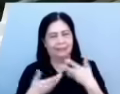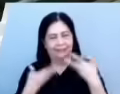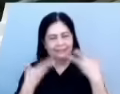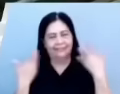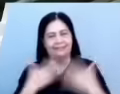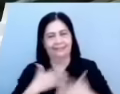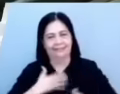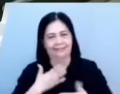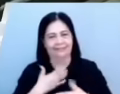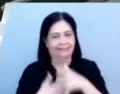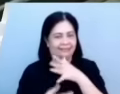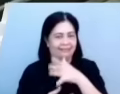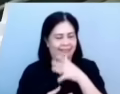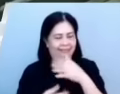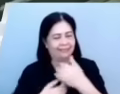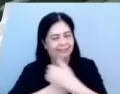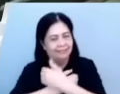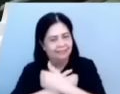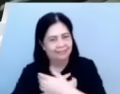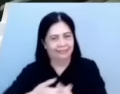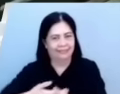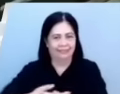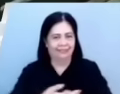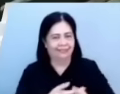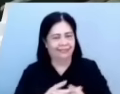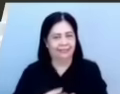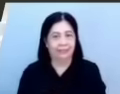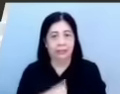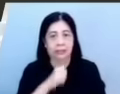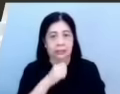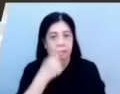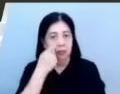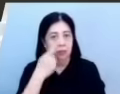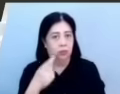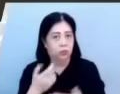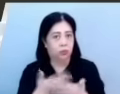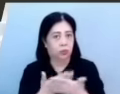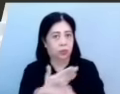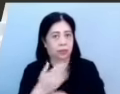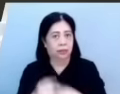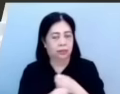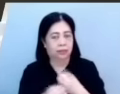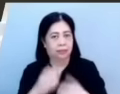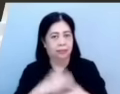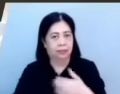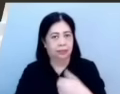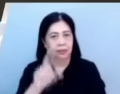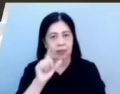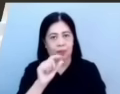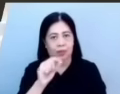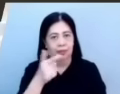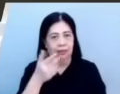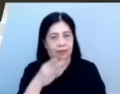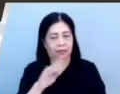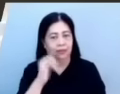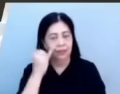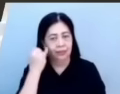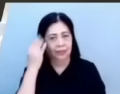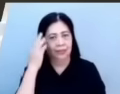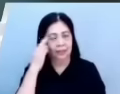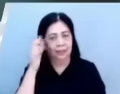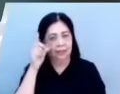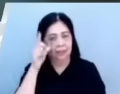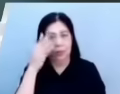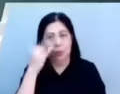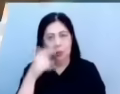nang mayakap niya ang sanggol. Hindi lang dahil tinaguri ang New Year Baby 2024 si Jaden Rayleigh, kung hindi